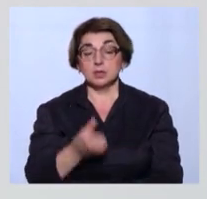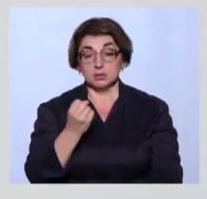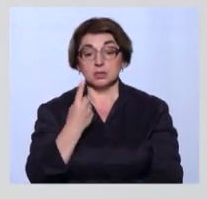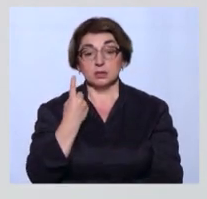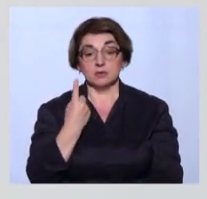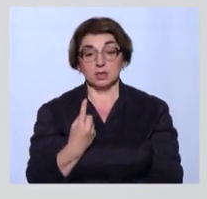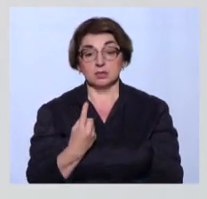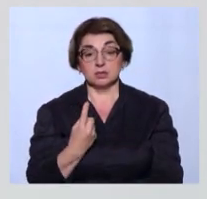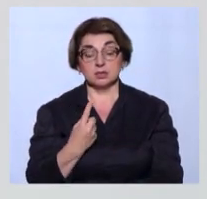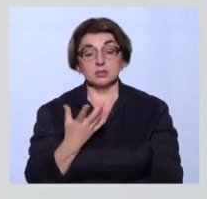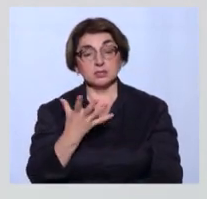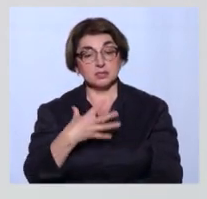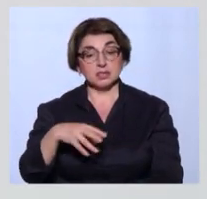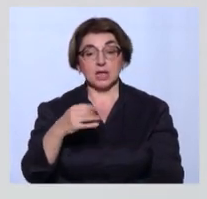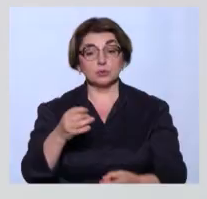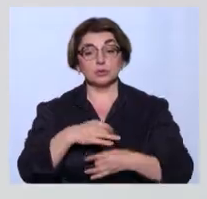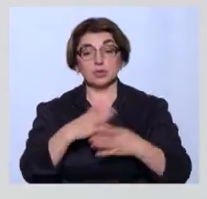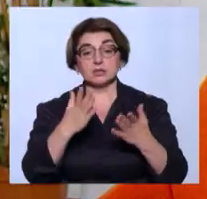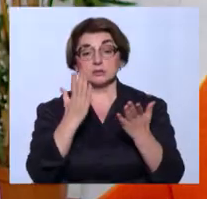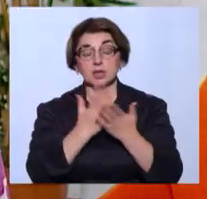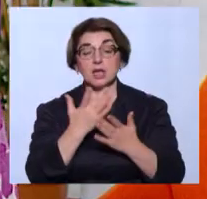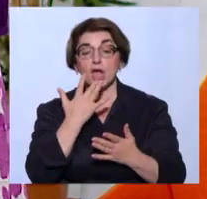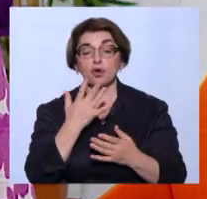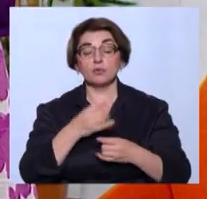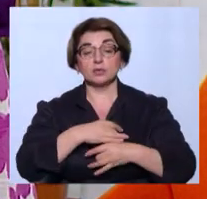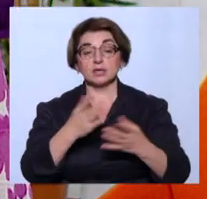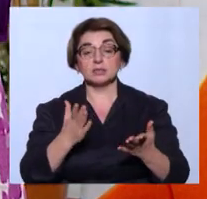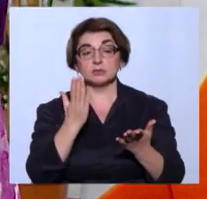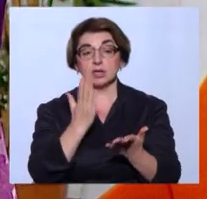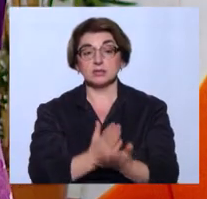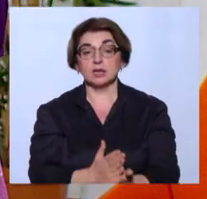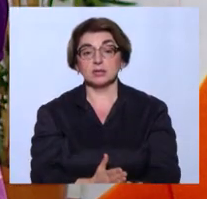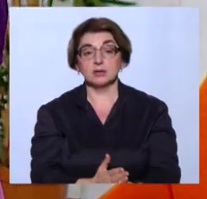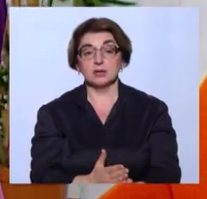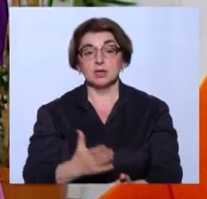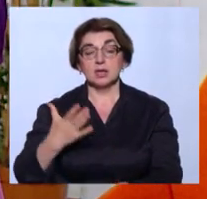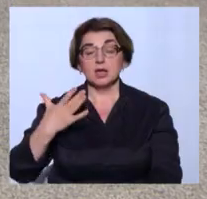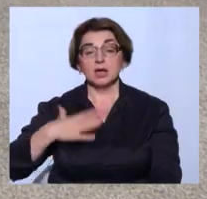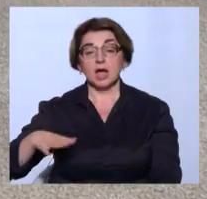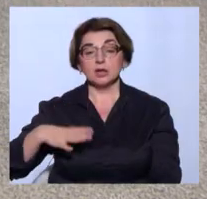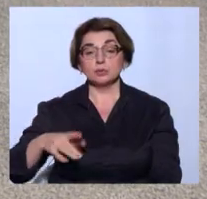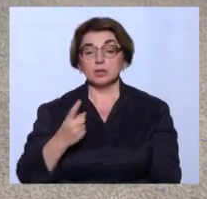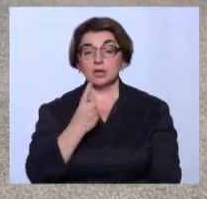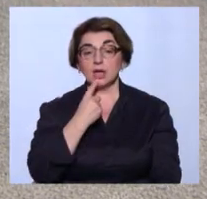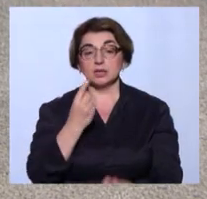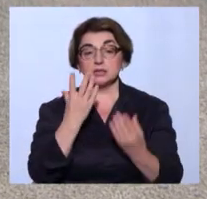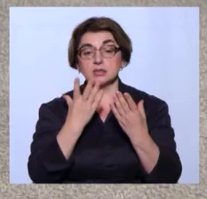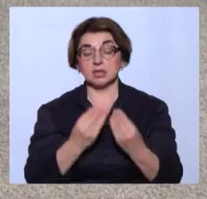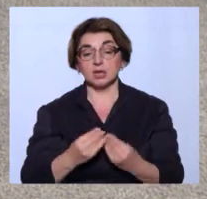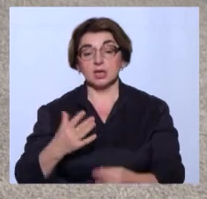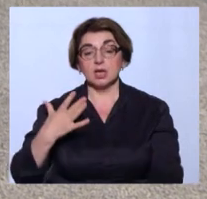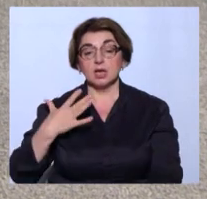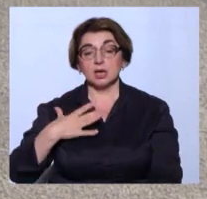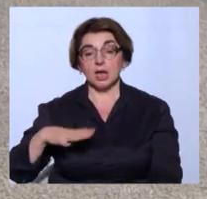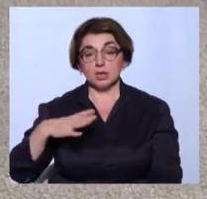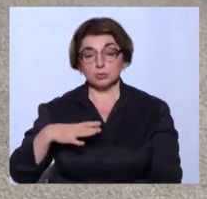კიდევ ერთი საერთო დღესასწაული, ეროვნული დღესასწაული, გახლავთ ქართული ენის დღე. თქვენ იცით, რომ